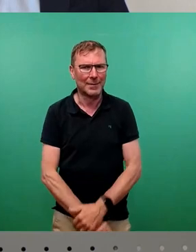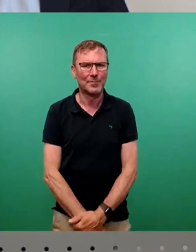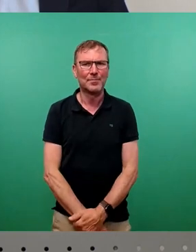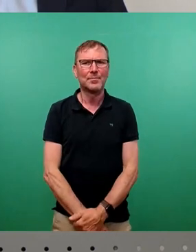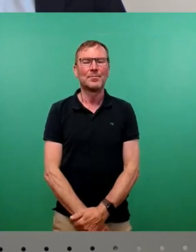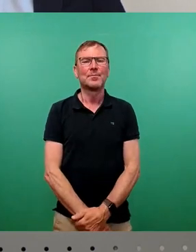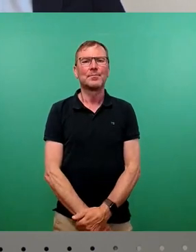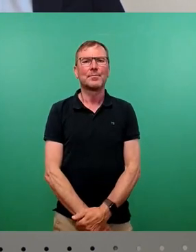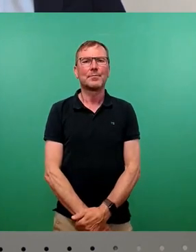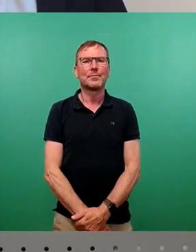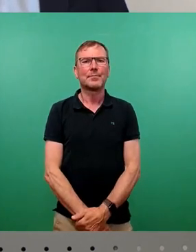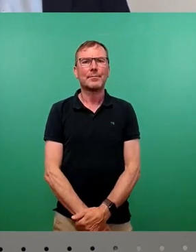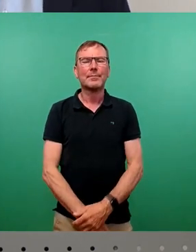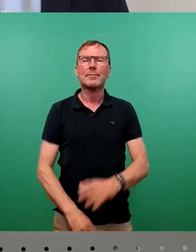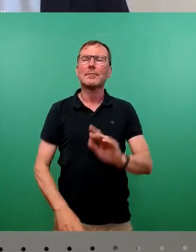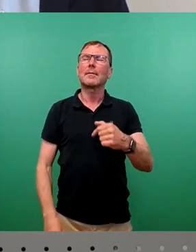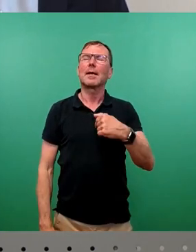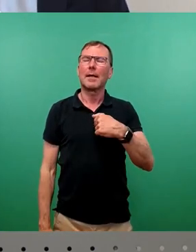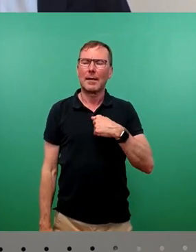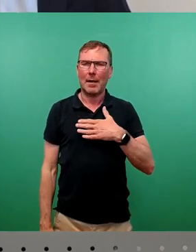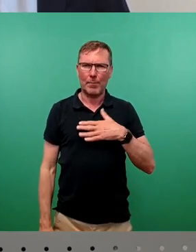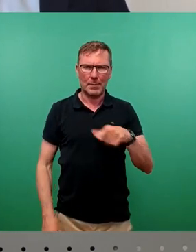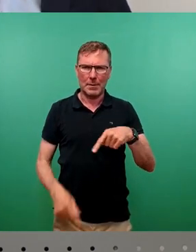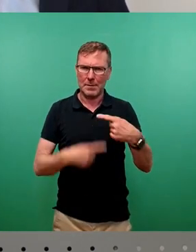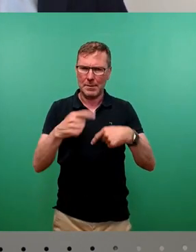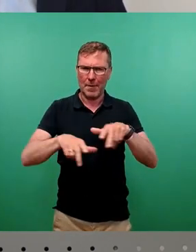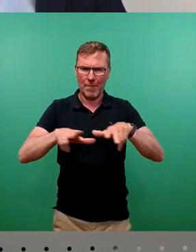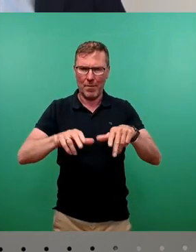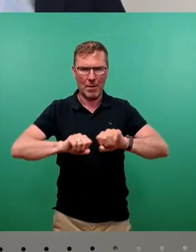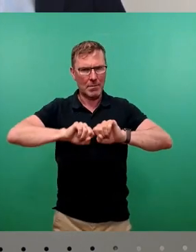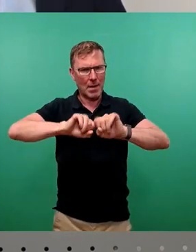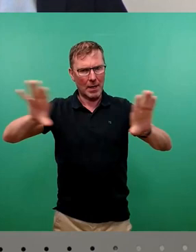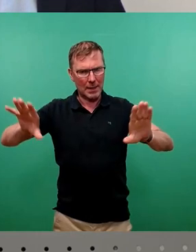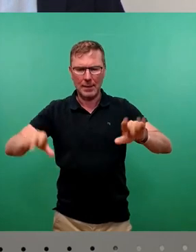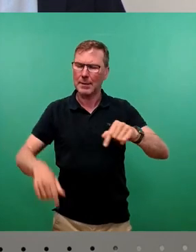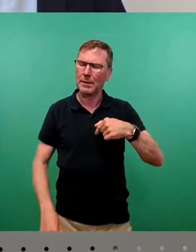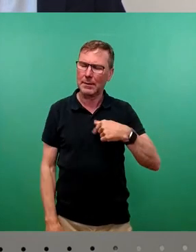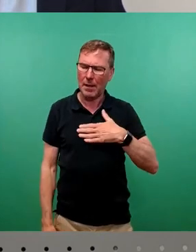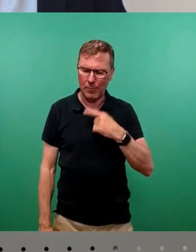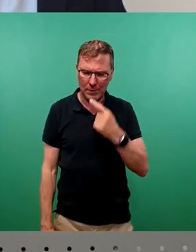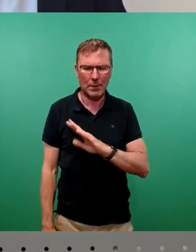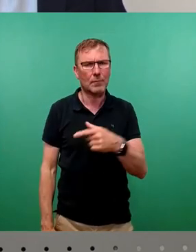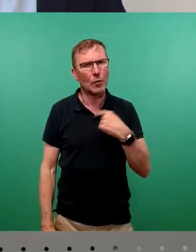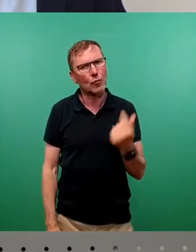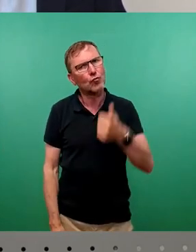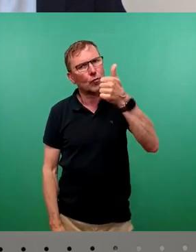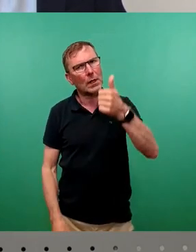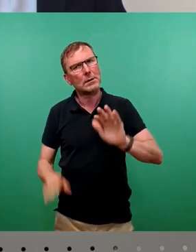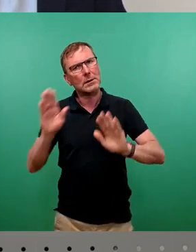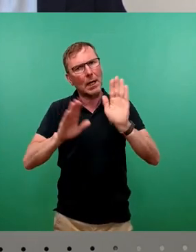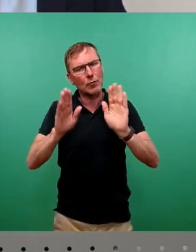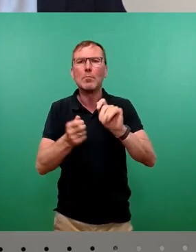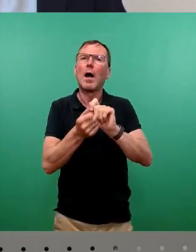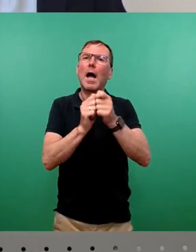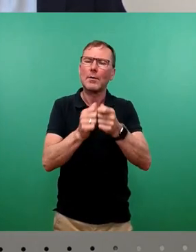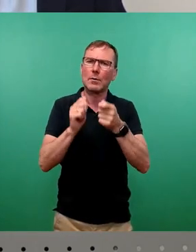ich habe das Verfahren erläutert und habe gesagt, wir stimmen zunächst in der Änderungsantrag